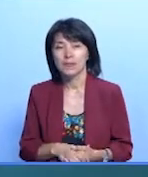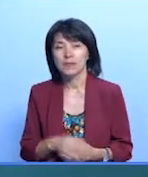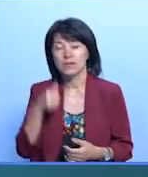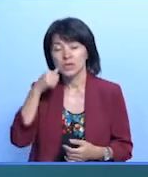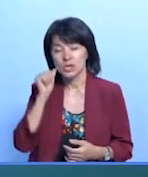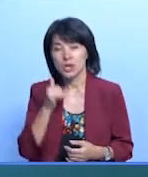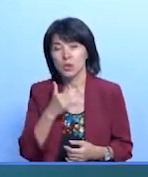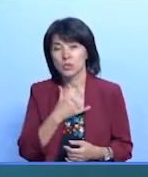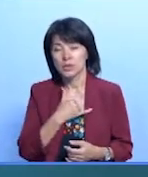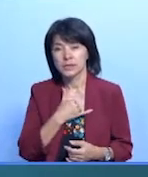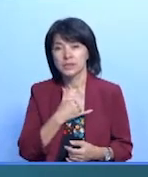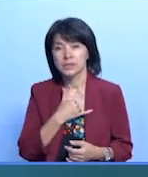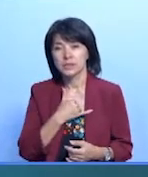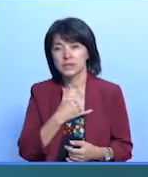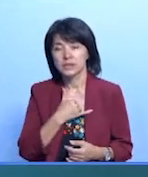бізде